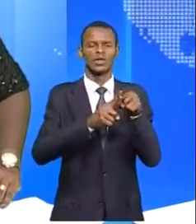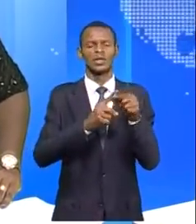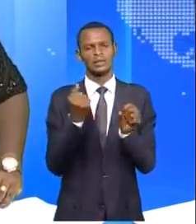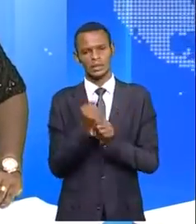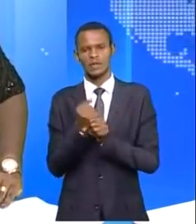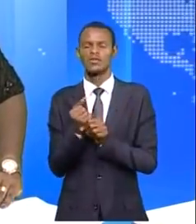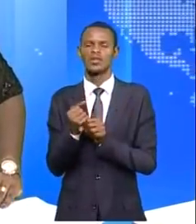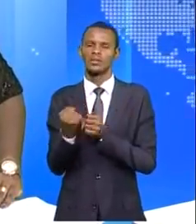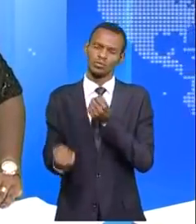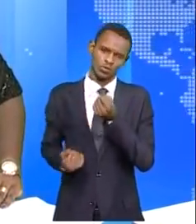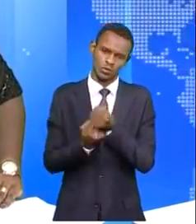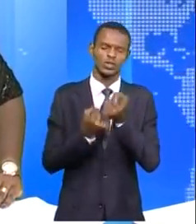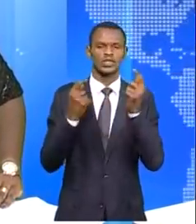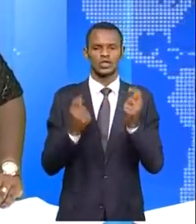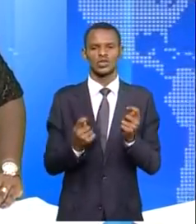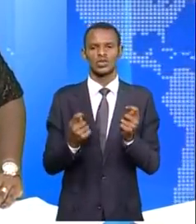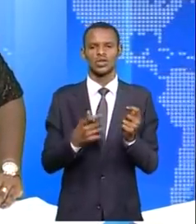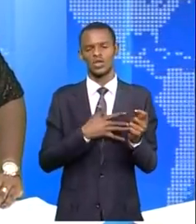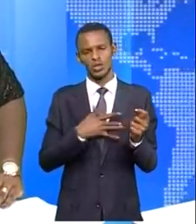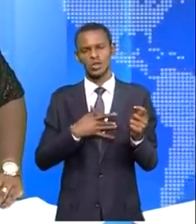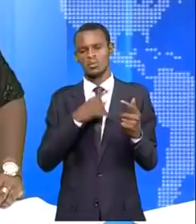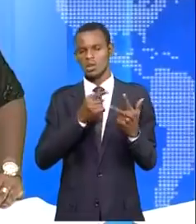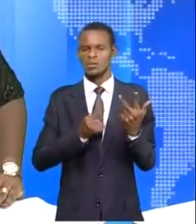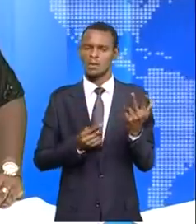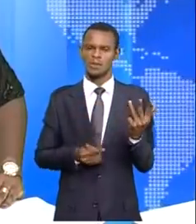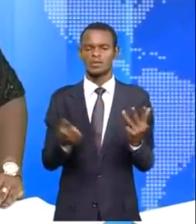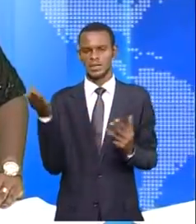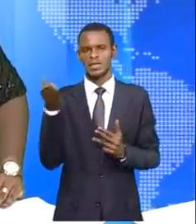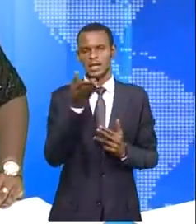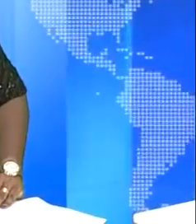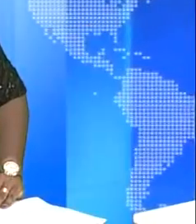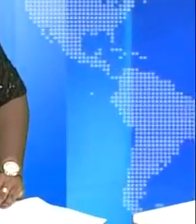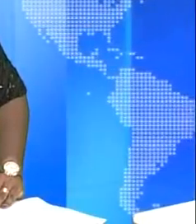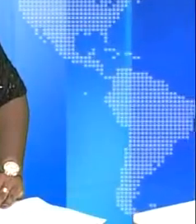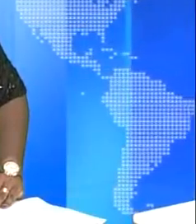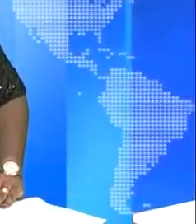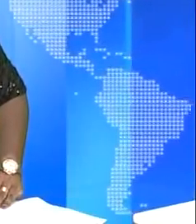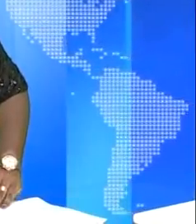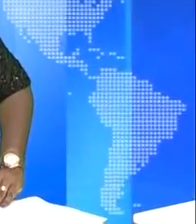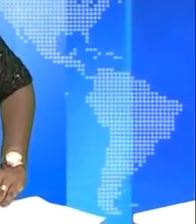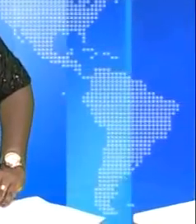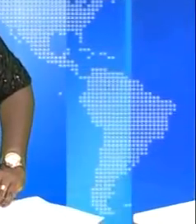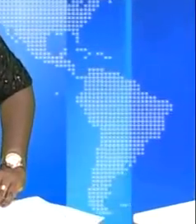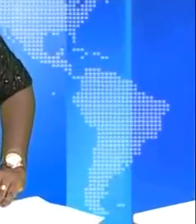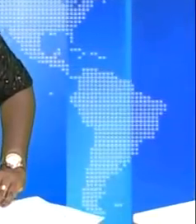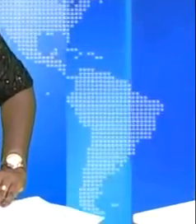rédactionnelle de patricia ouvre ou sous la coordination de cédric et nina grand serre a pour moi le plaisir de vous retrouver mercredi